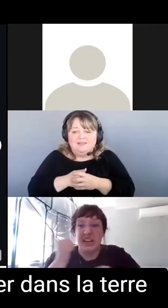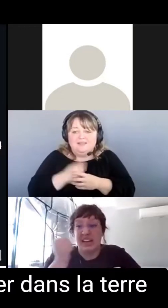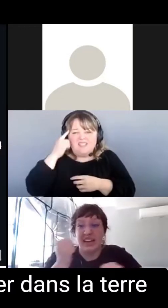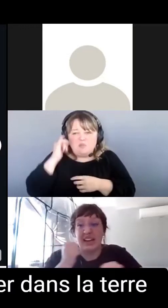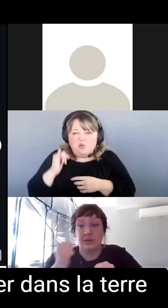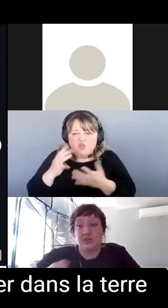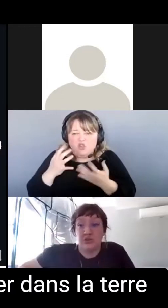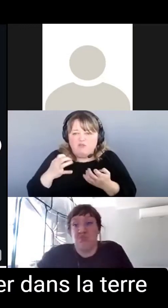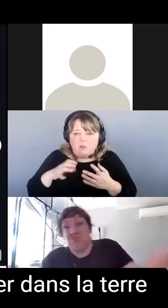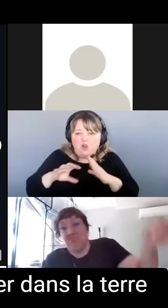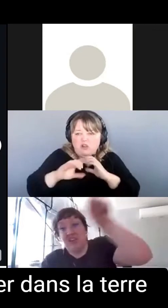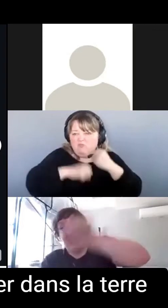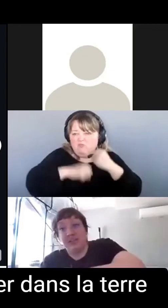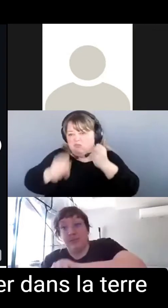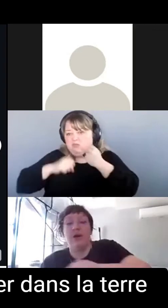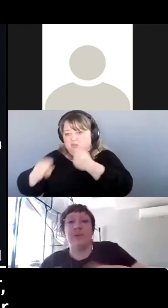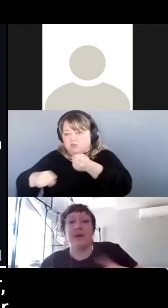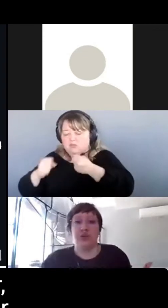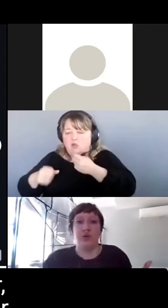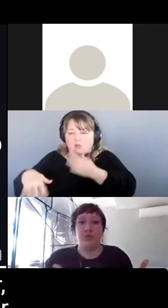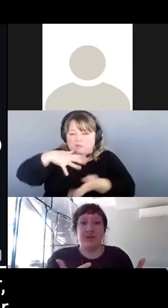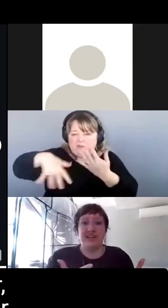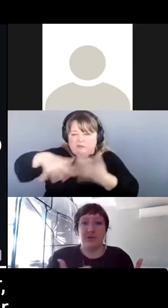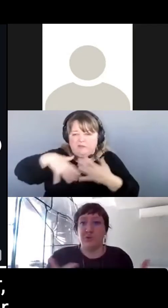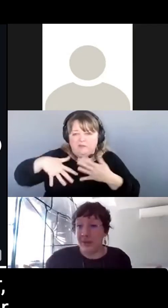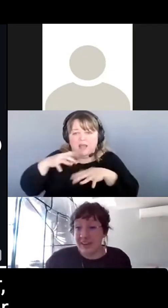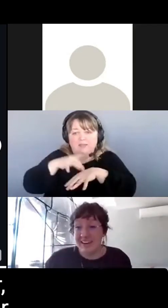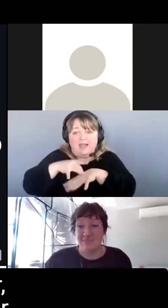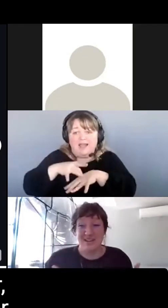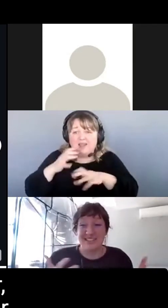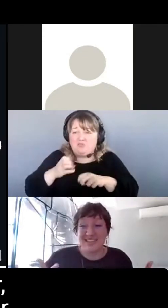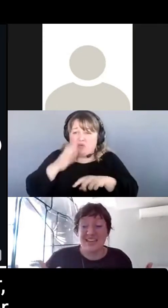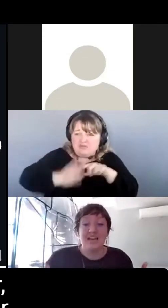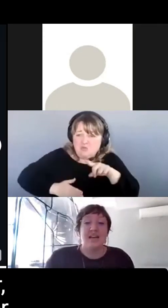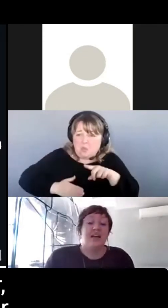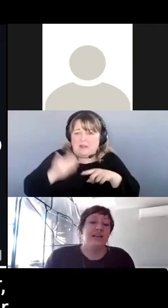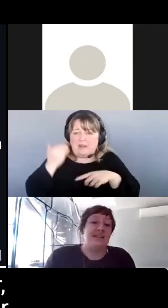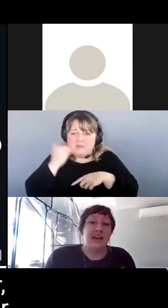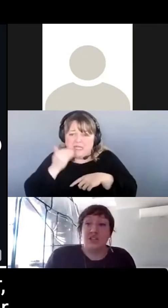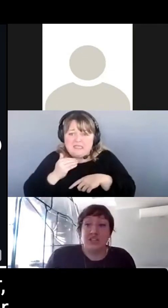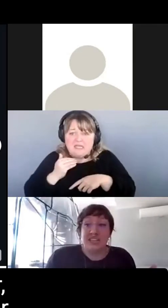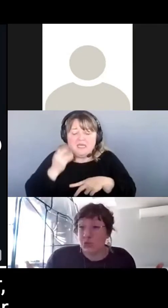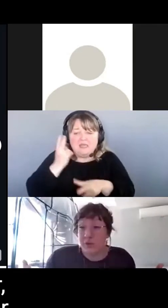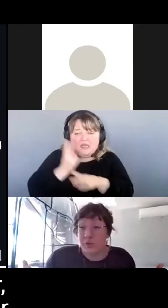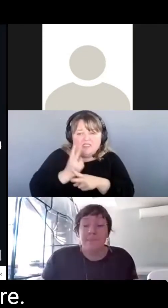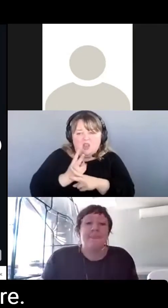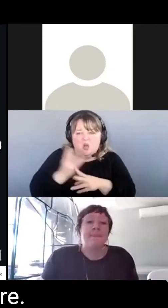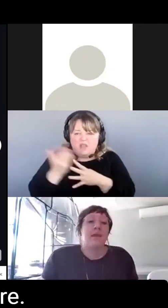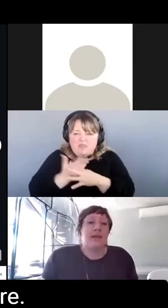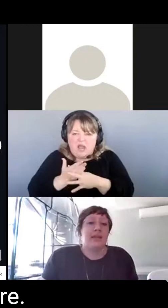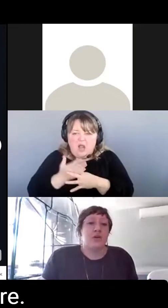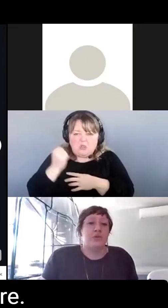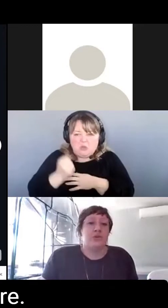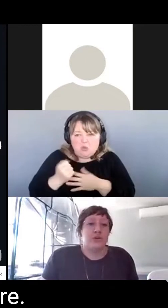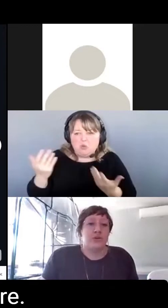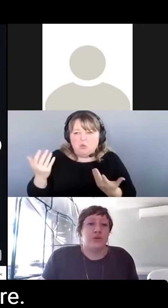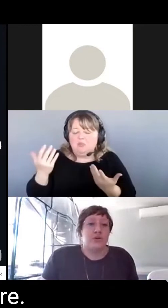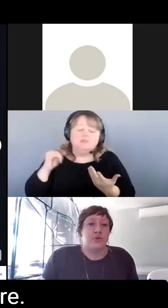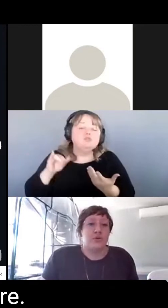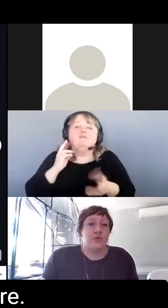jouer dans la terre puis tout virer de bord parce qu'on pourrait les couper, les blesser, les déranger, les tuer. Et